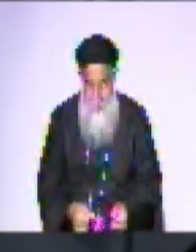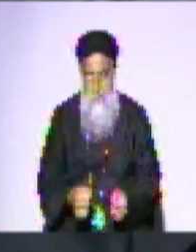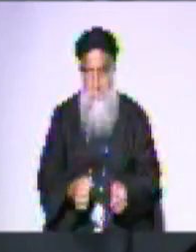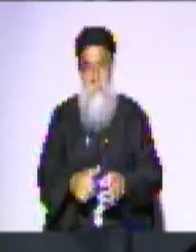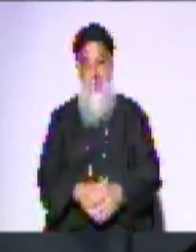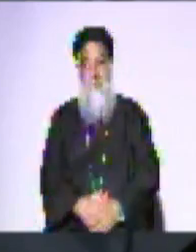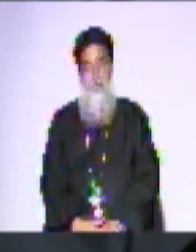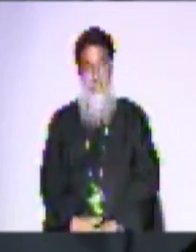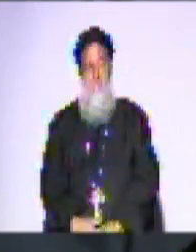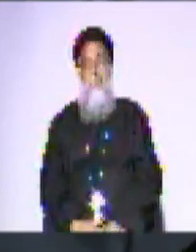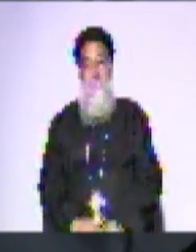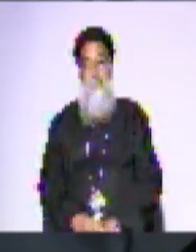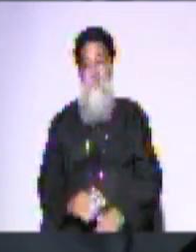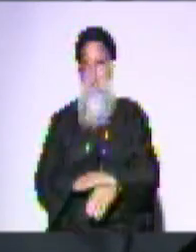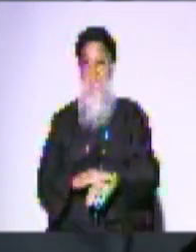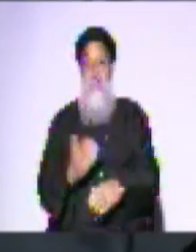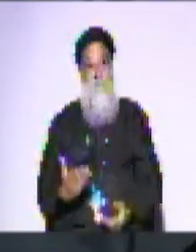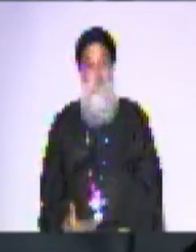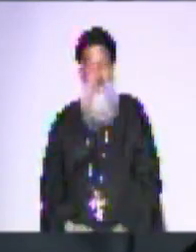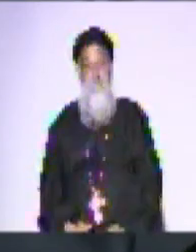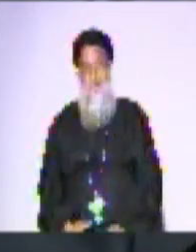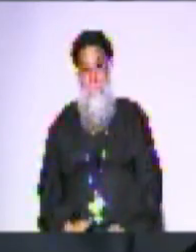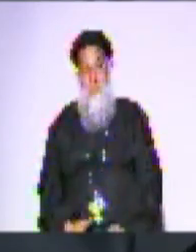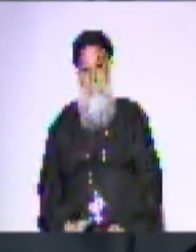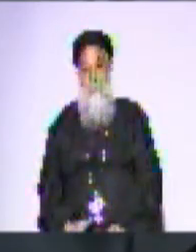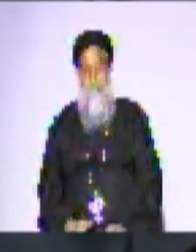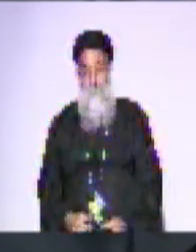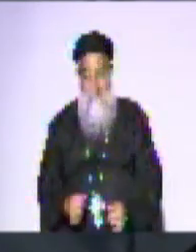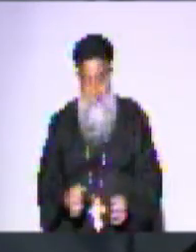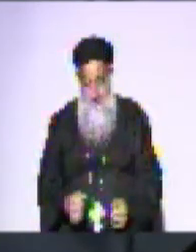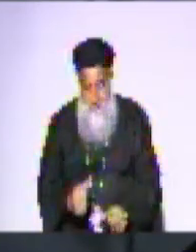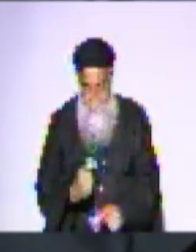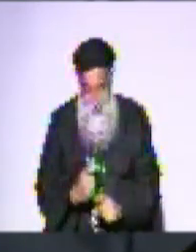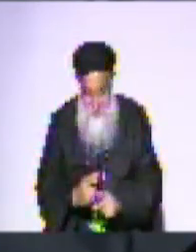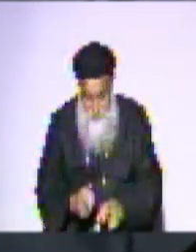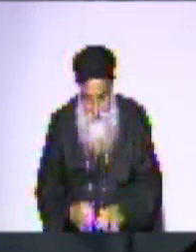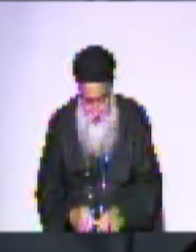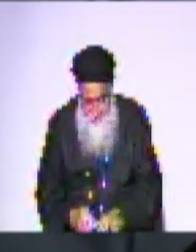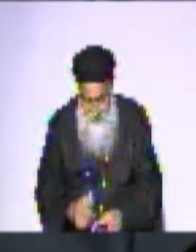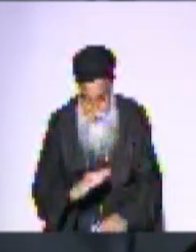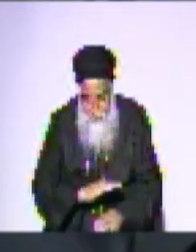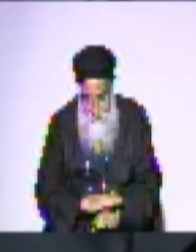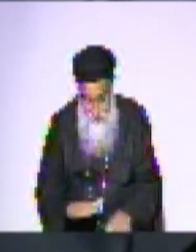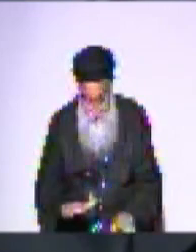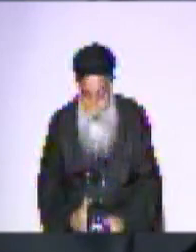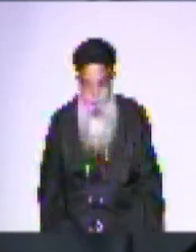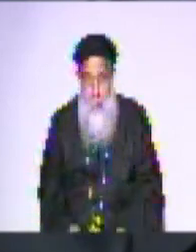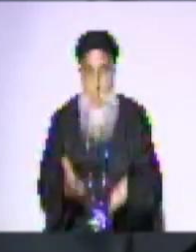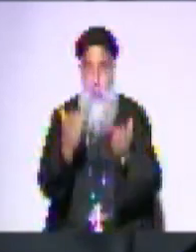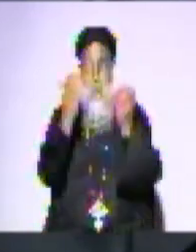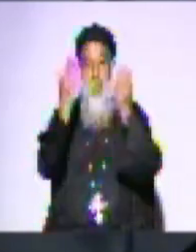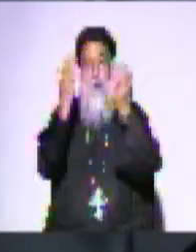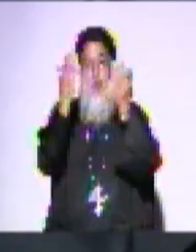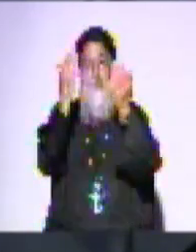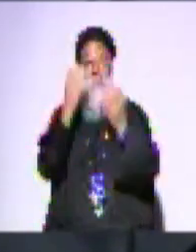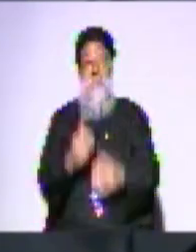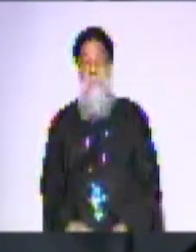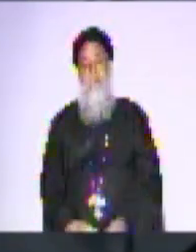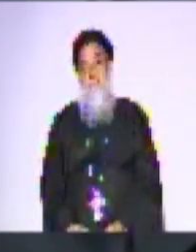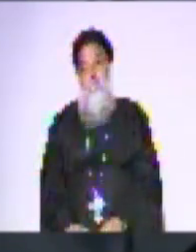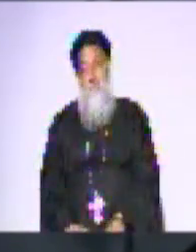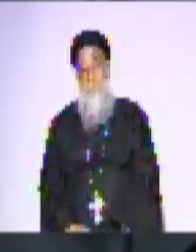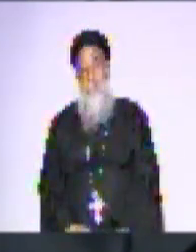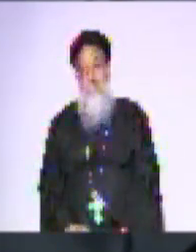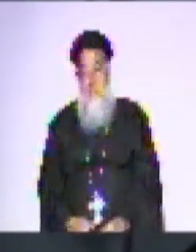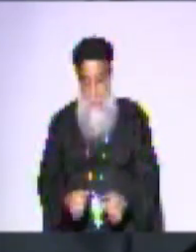أو بالمعنى الحسي هي سجود أو انطراح للأرض وقيام مرة أخرى، فيعني ترمز برضو